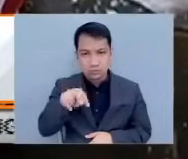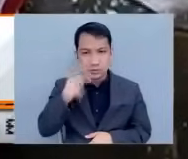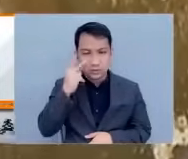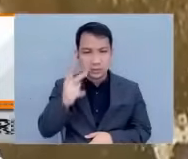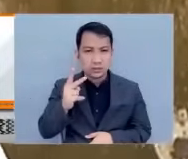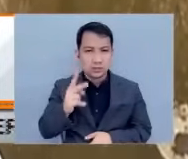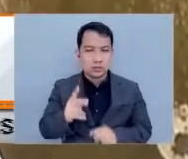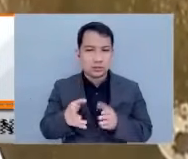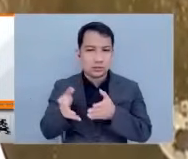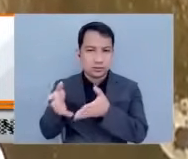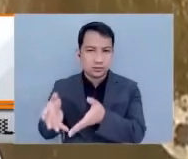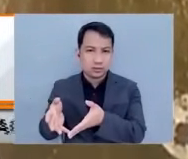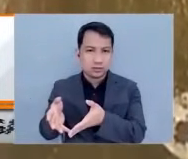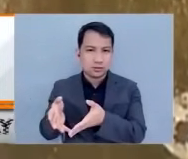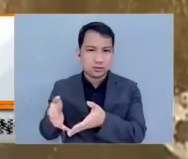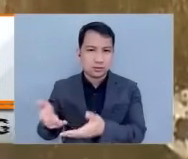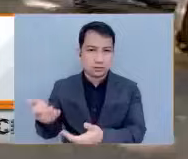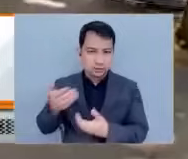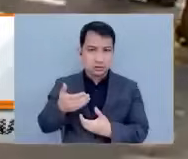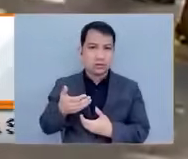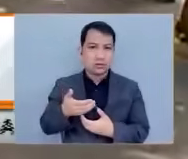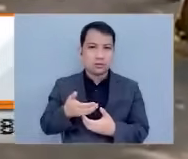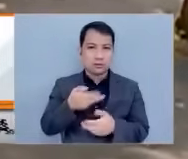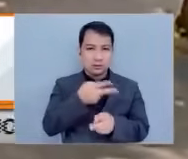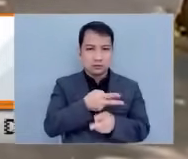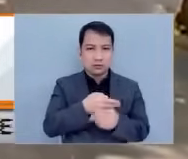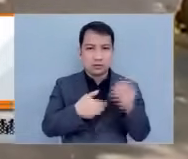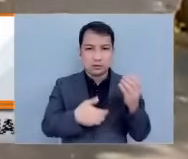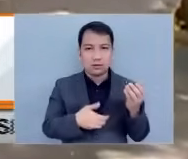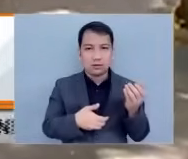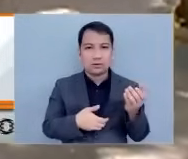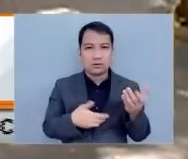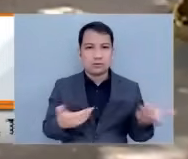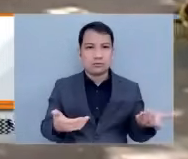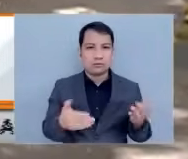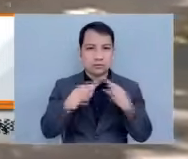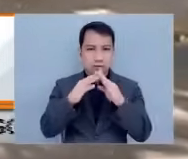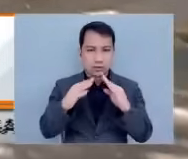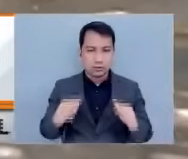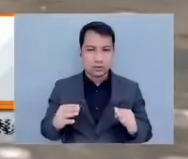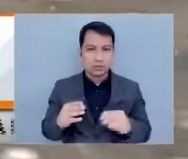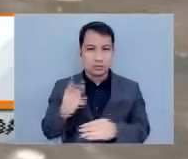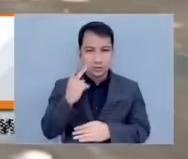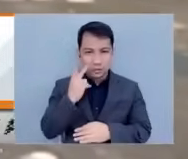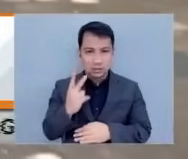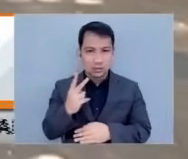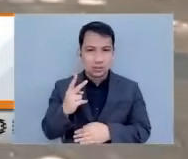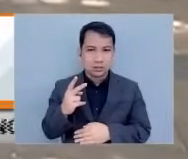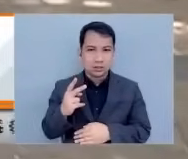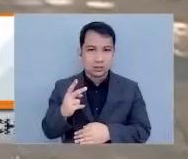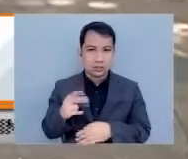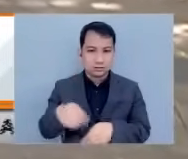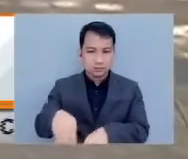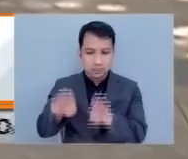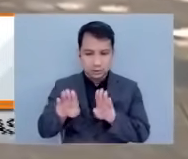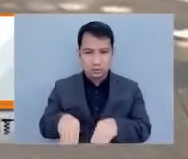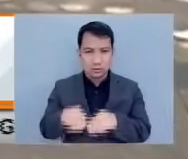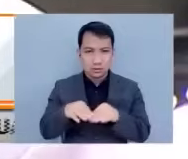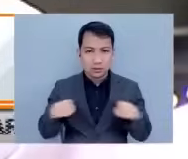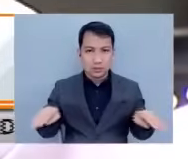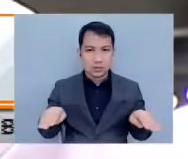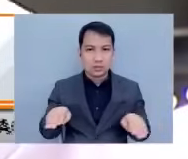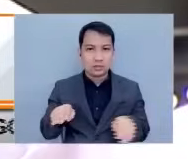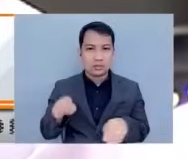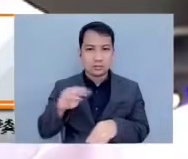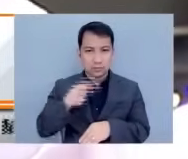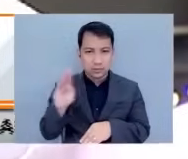Zoe sa kanya para siya muna ang mag-alaga. Pero walang bahay si Rodolfo at naglalatag lang ng tulugan sa Plaza Fergoson sa Manila.